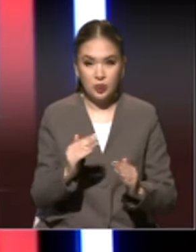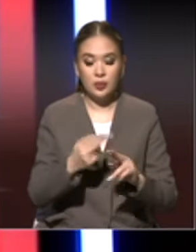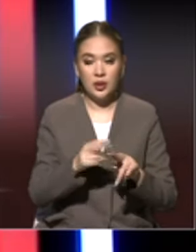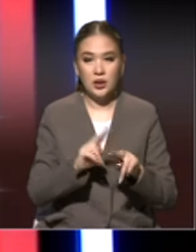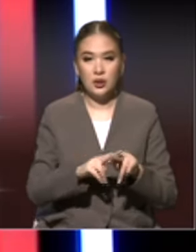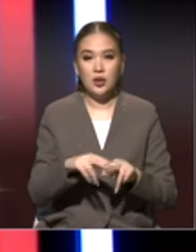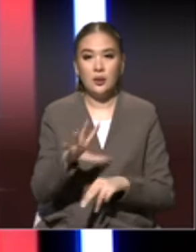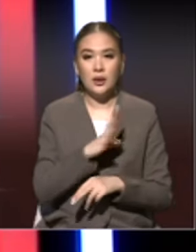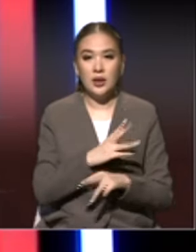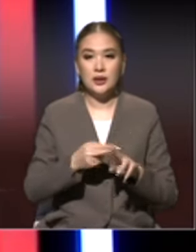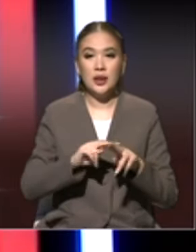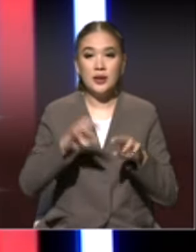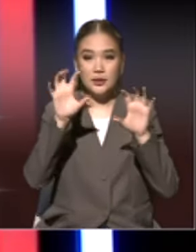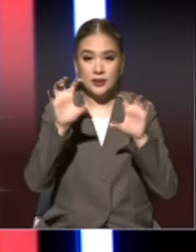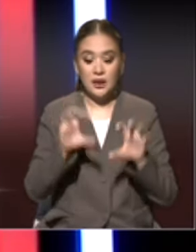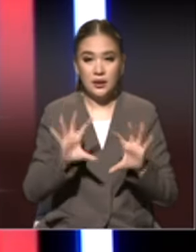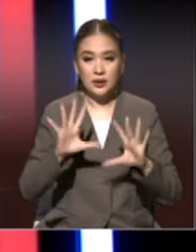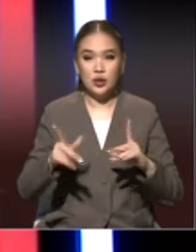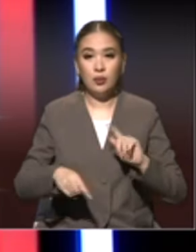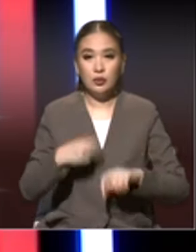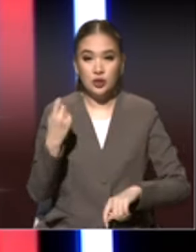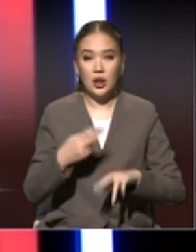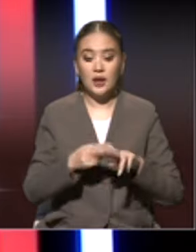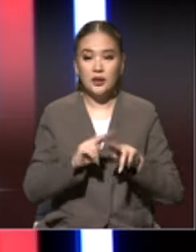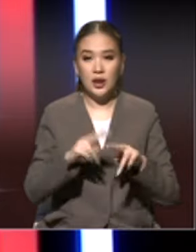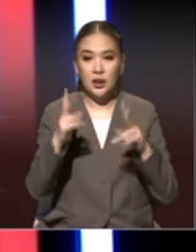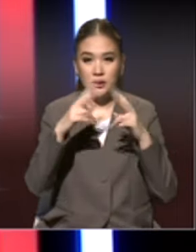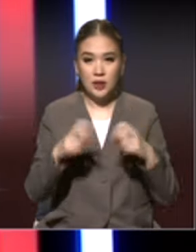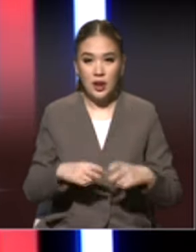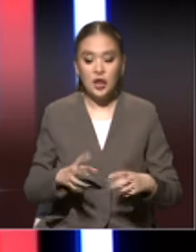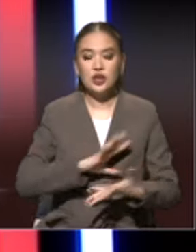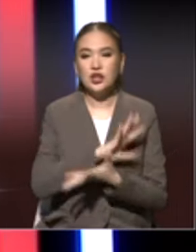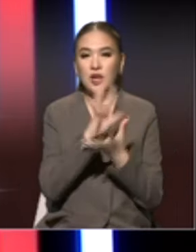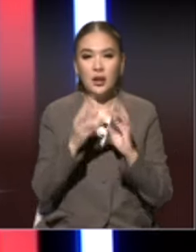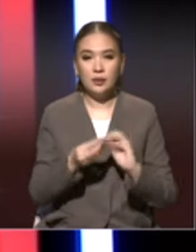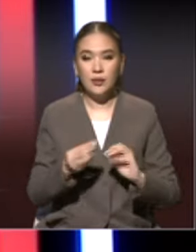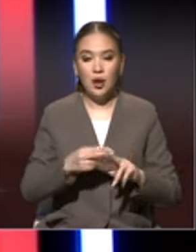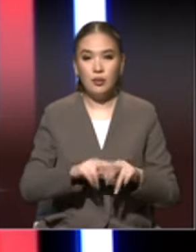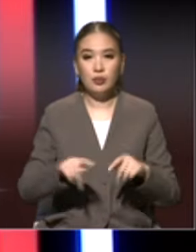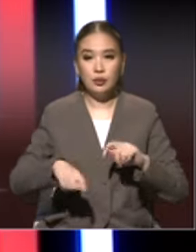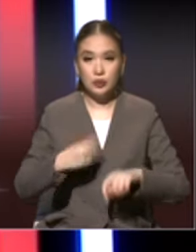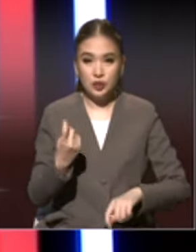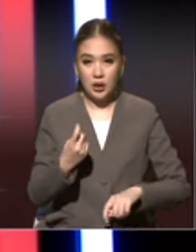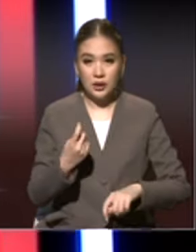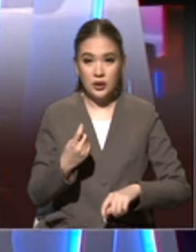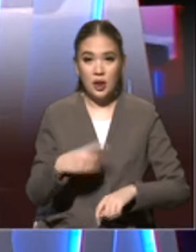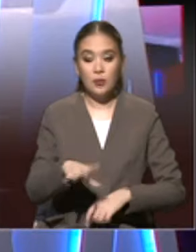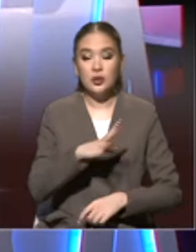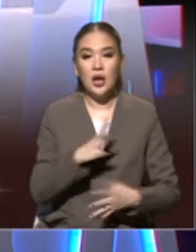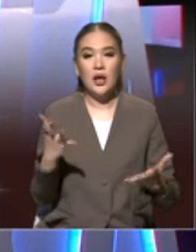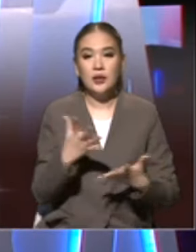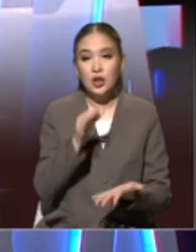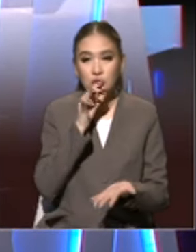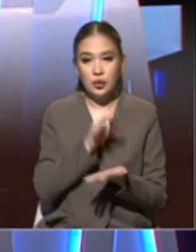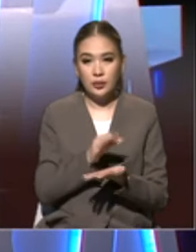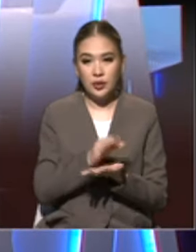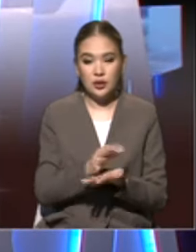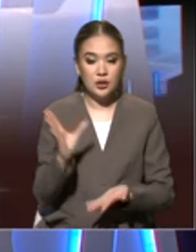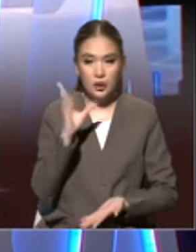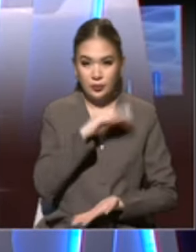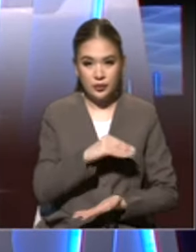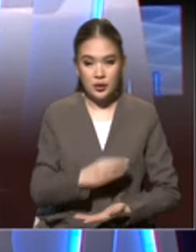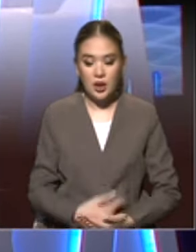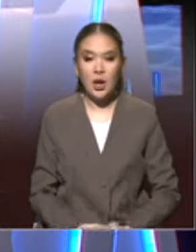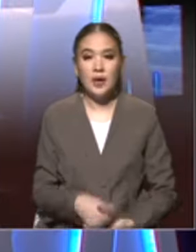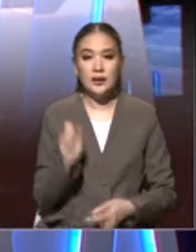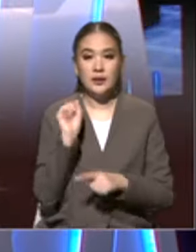Бірақ енді ол заңды бұзғанса, тек қана бұл жерде қосалқы мердігерлер емес, жалпы бұзған жағдайда қандай жауапкершіліктер қарастырылған? Енді тапсырыс